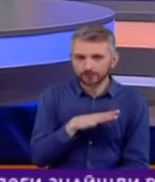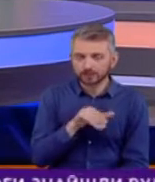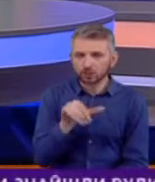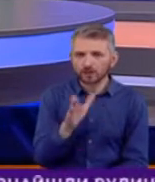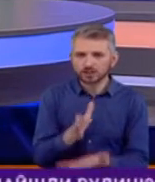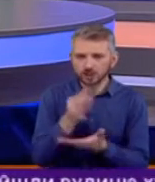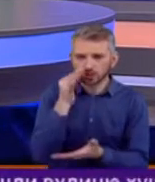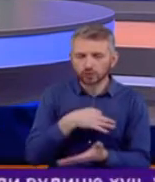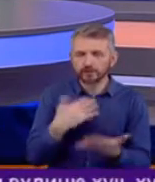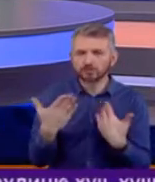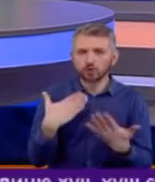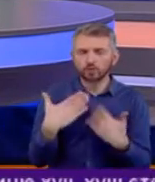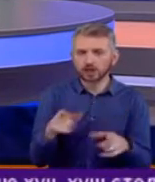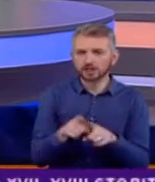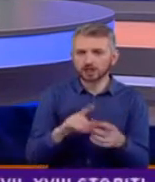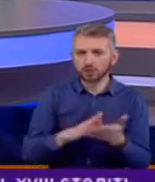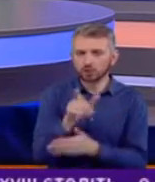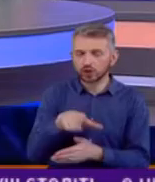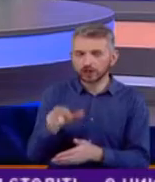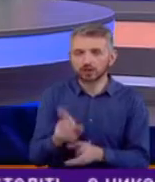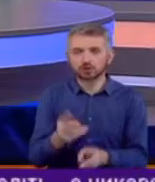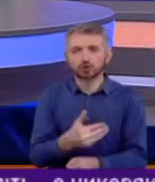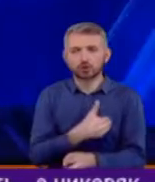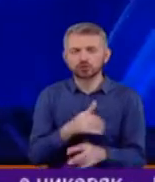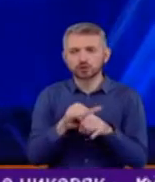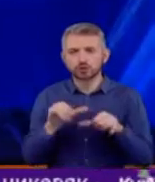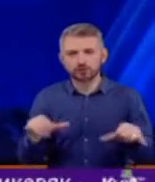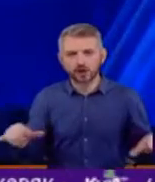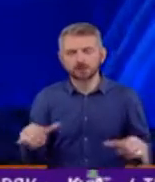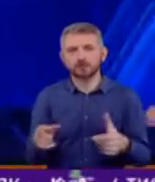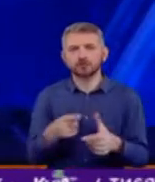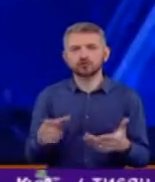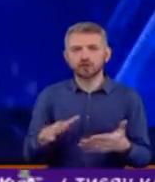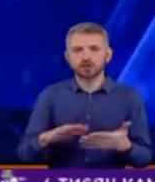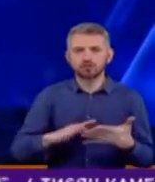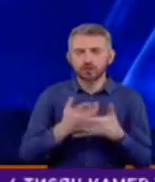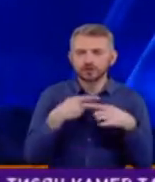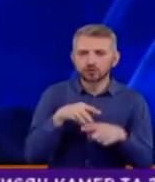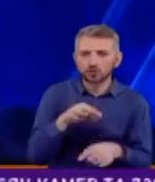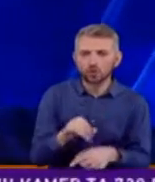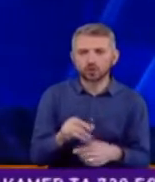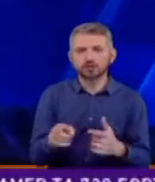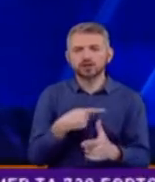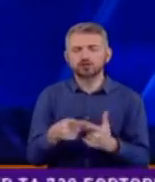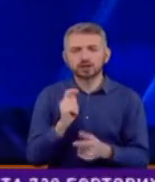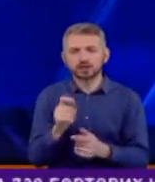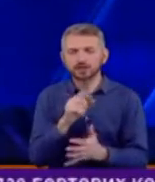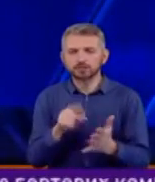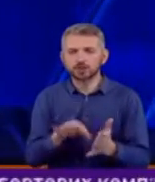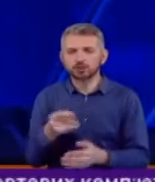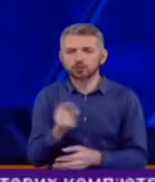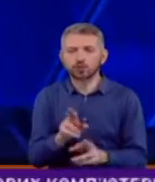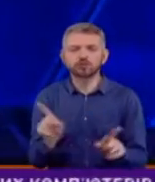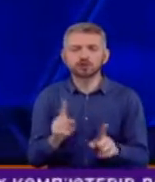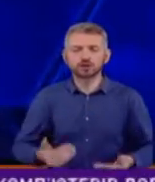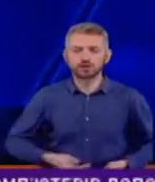У вас є досвід спілкування з такими політиками, які хочуть розвиватися, чи з політтехнологами, чи ставлять запитання стосовно того, чим